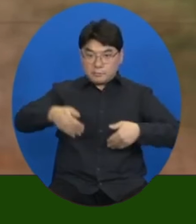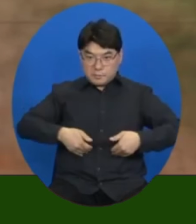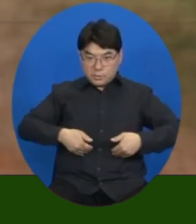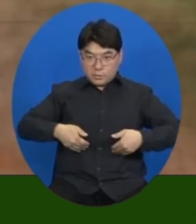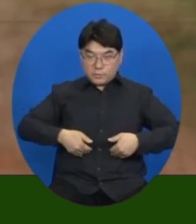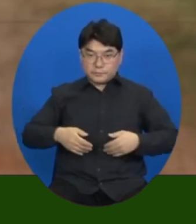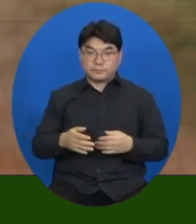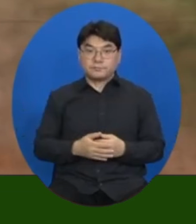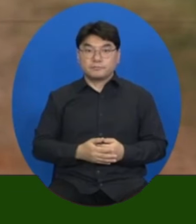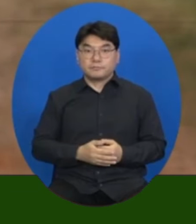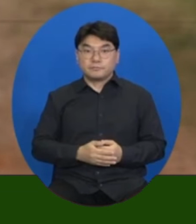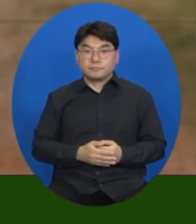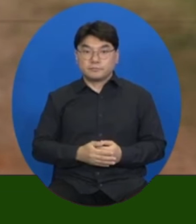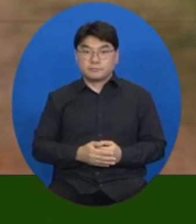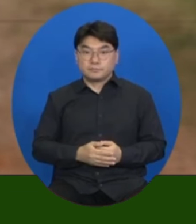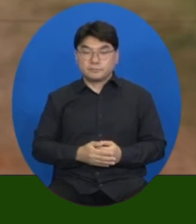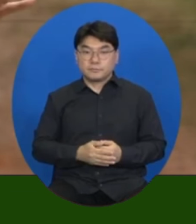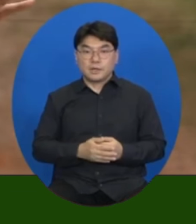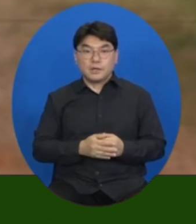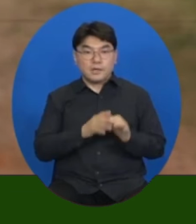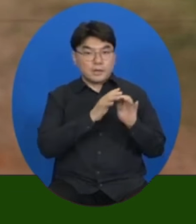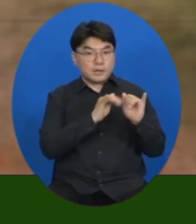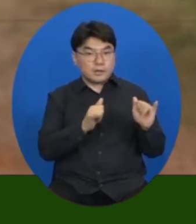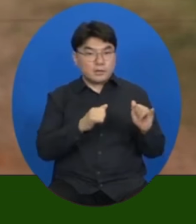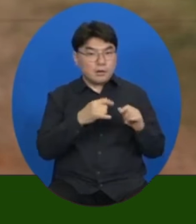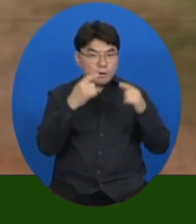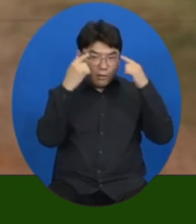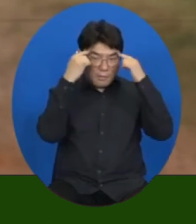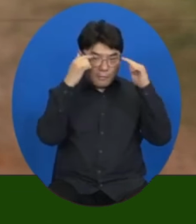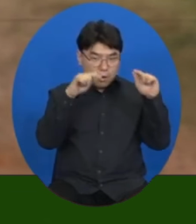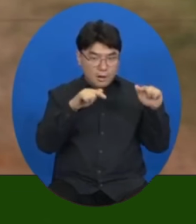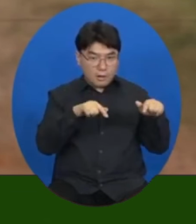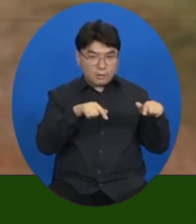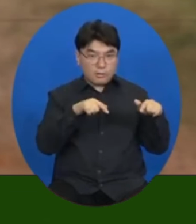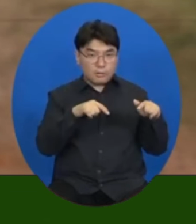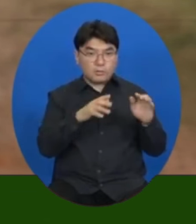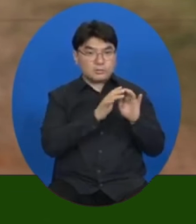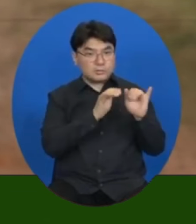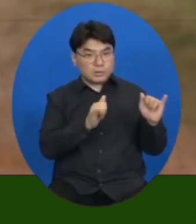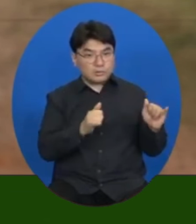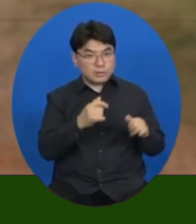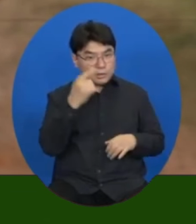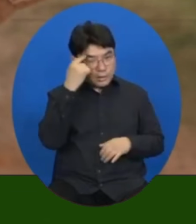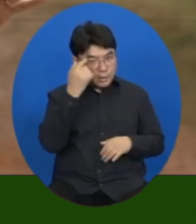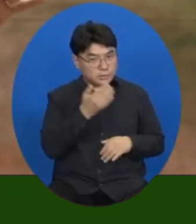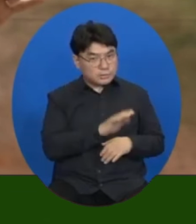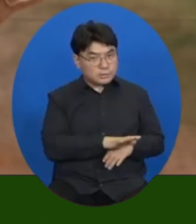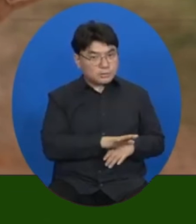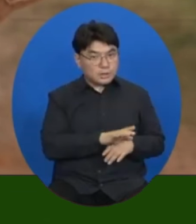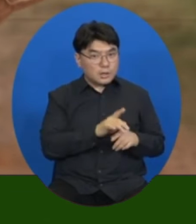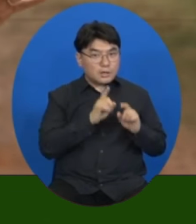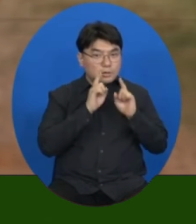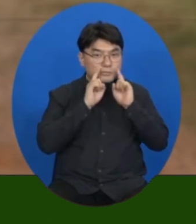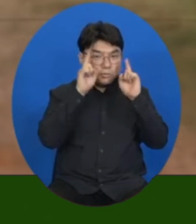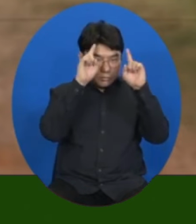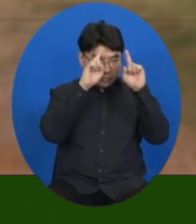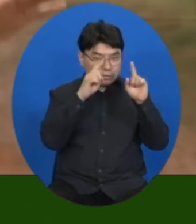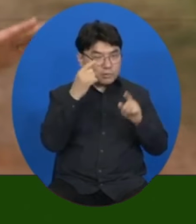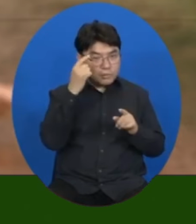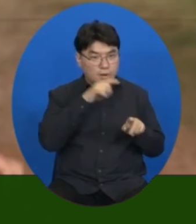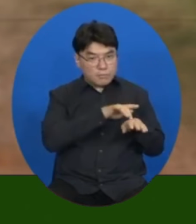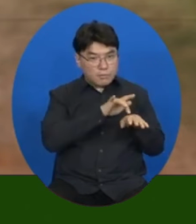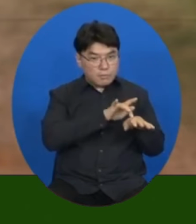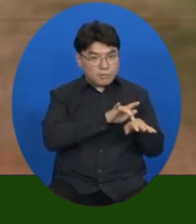못한 인간으로 그래서 그를 바보로 여겨서 입을 틀어 막을 수도 있고 악마로 여겨 침을 뱉고 죽일 수도 있습니다